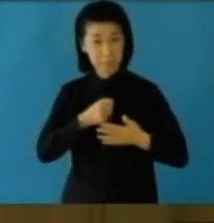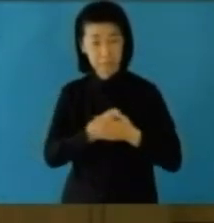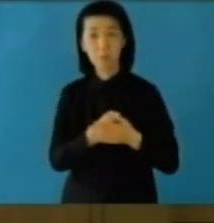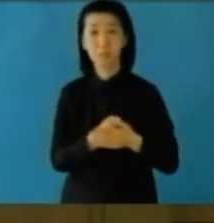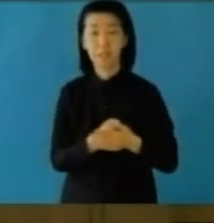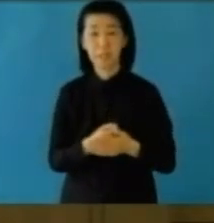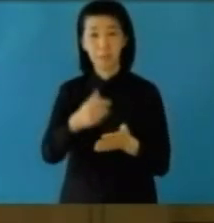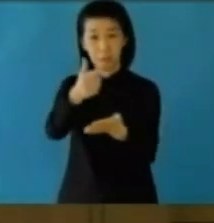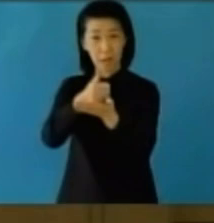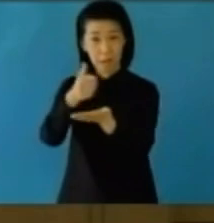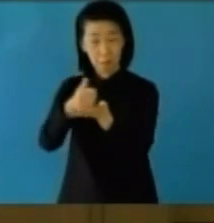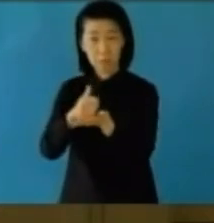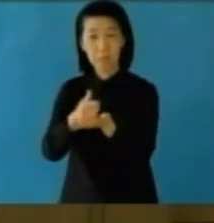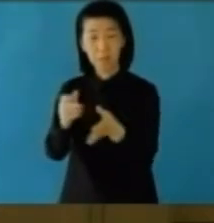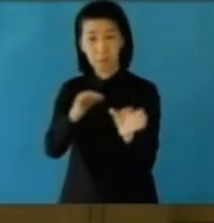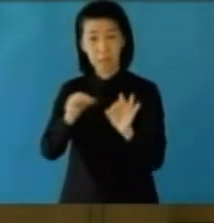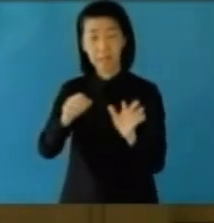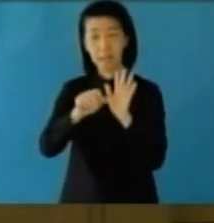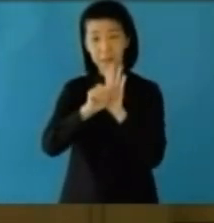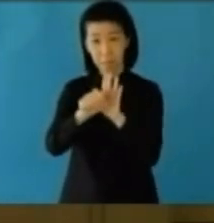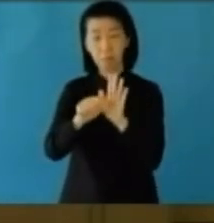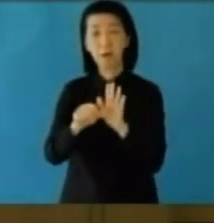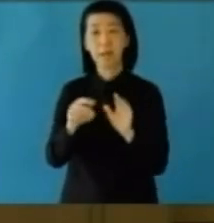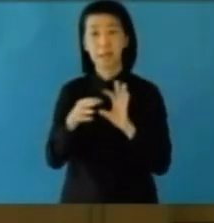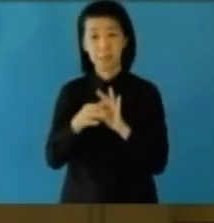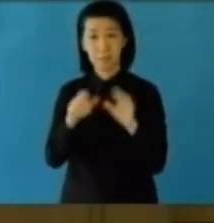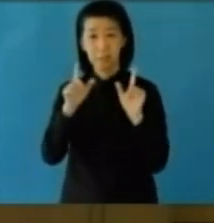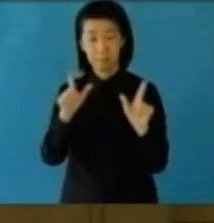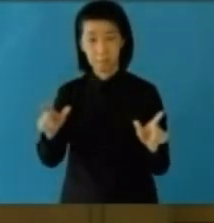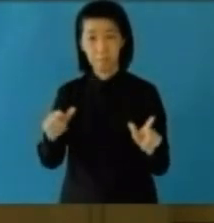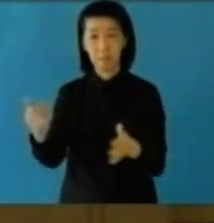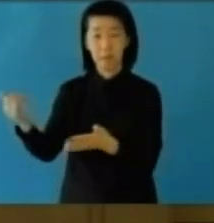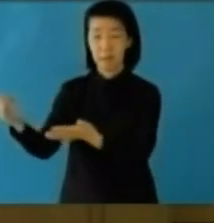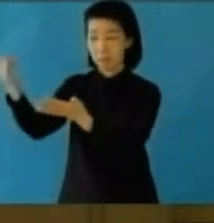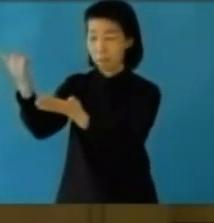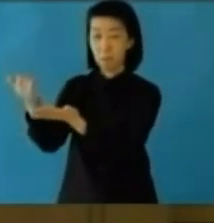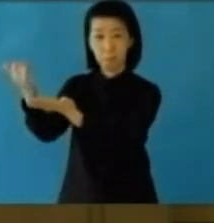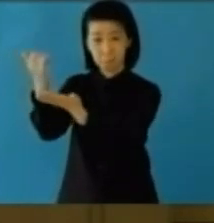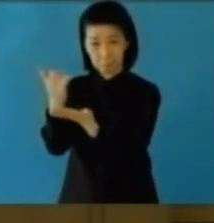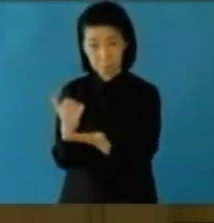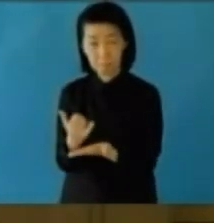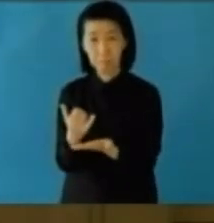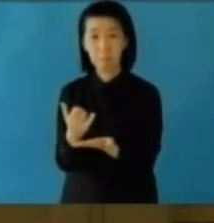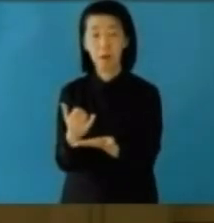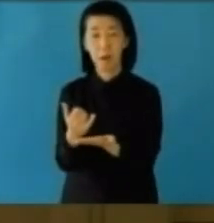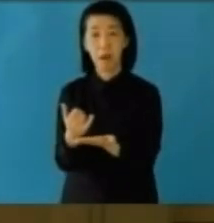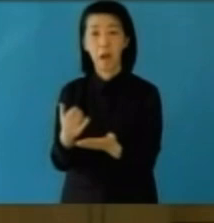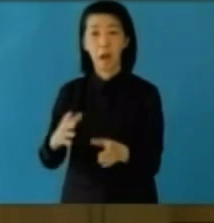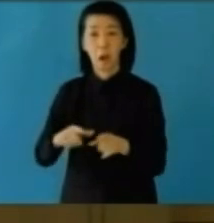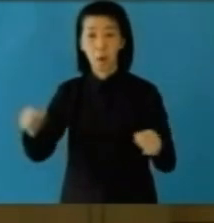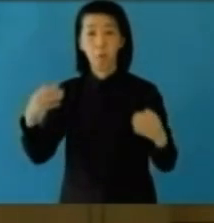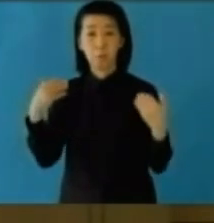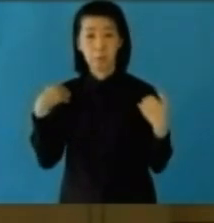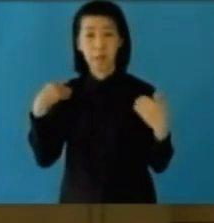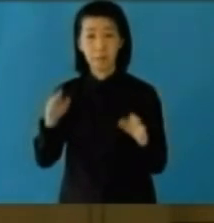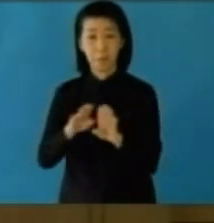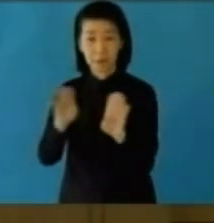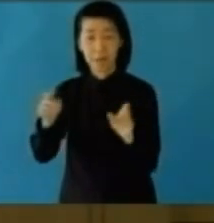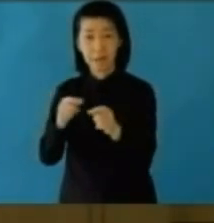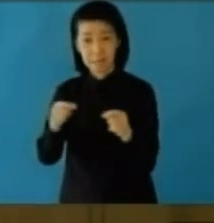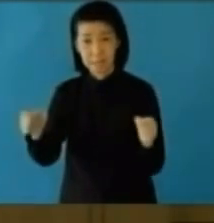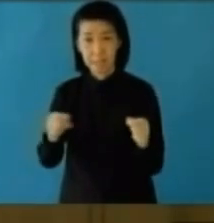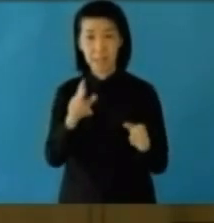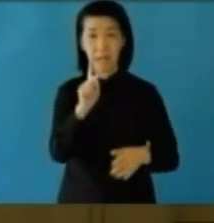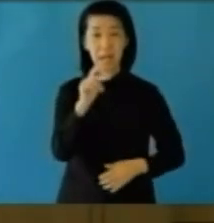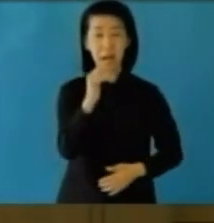果についてであります。まずはじめに、天皇皇后両陛下が国体の総合開会式に、過去、内親王殿下が